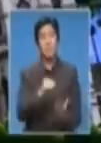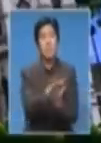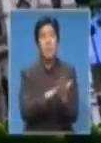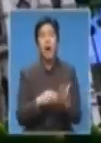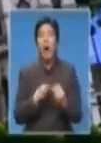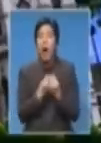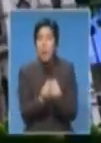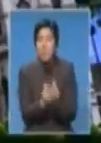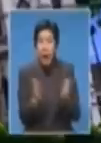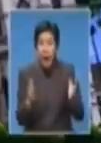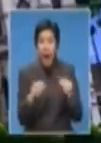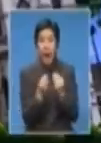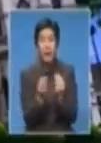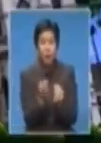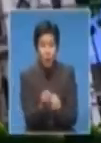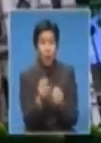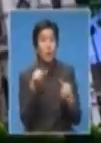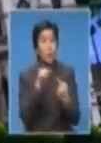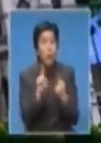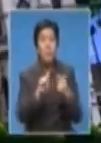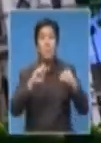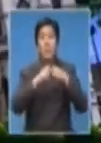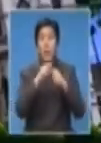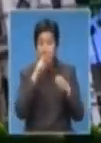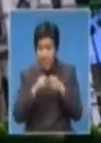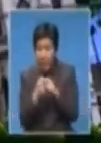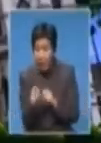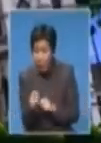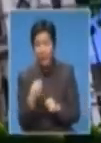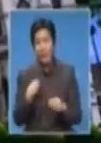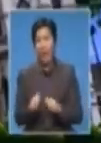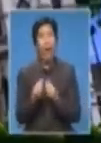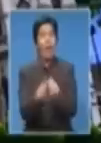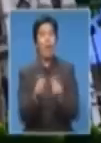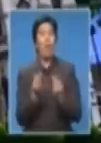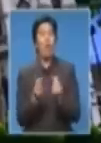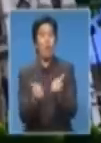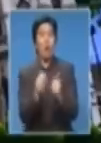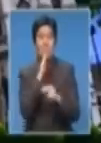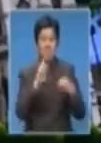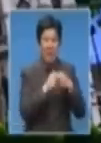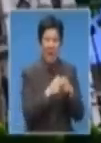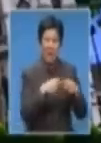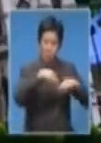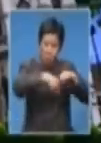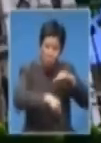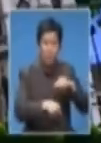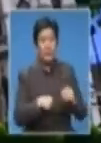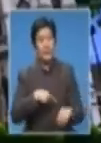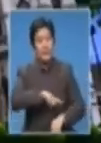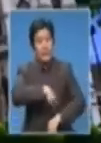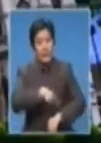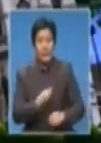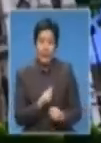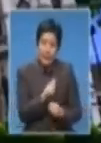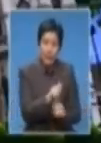างนะตามลำดับของปัญหานะปัญหาน้อยก็คืนได้เร็วปัญหามากก็คืนได้ช้านะหรือปัญหาซับซ้อนเนี่ยก็ยังคืนไม่